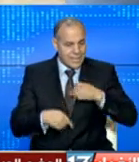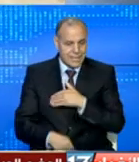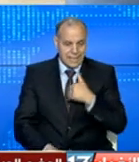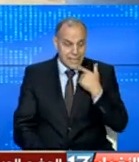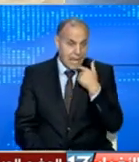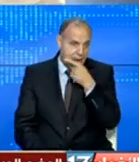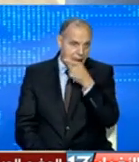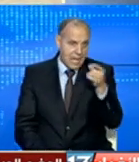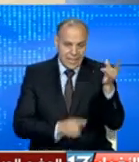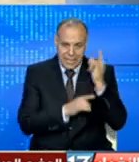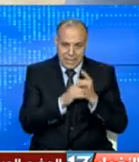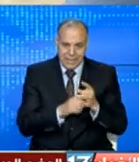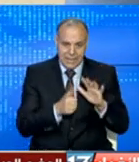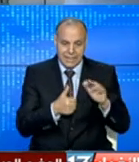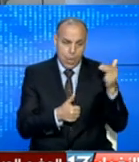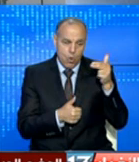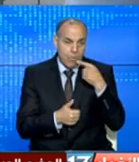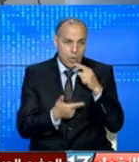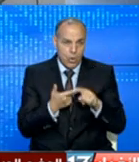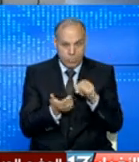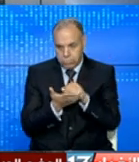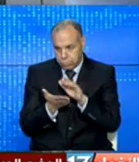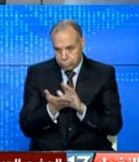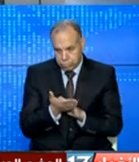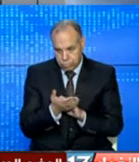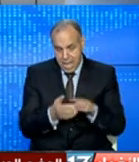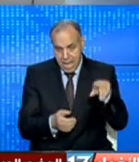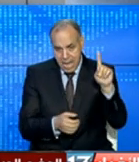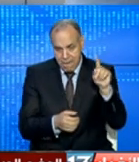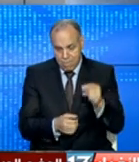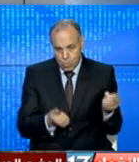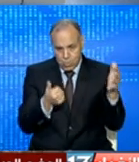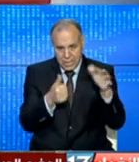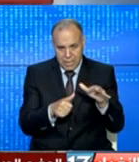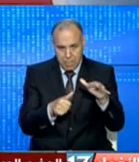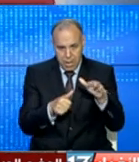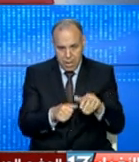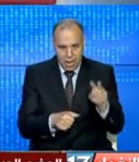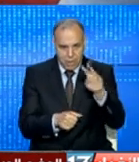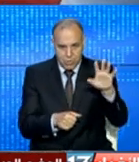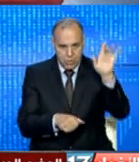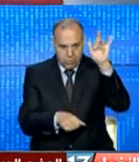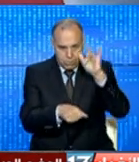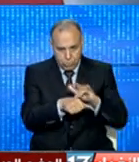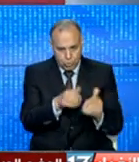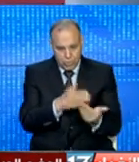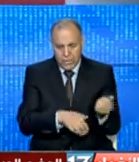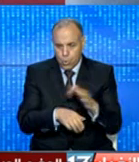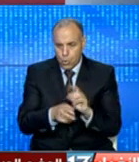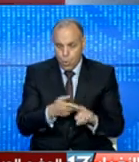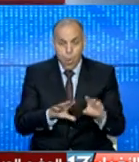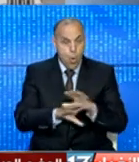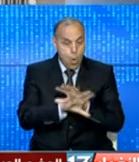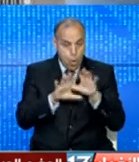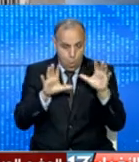اعلنت بتاريخ السادس من نوفمبر عن تسجيل الف وستمائه وخمس وعشرين اصابه جديده يبلغ